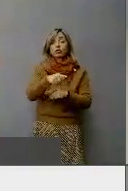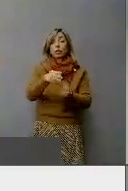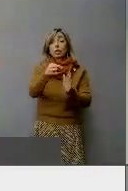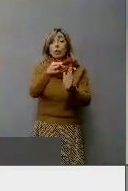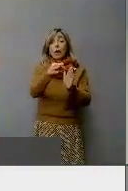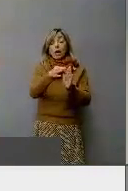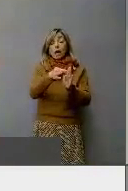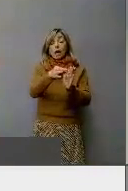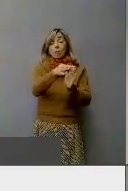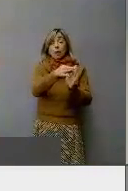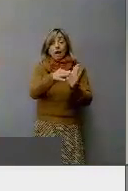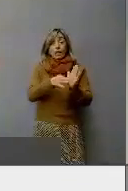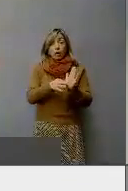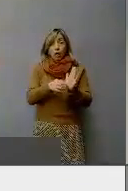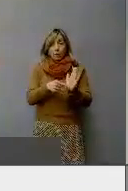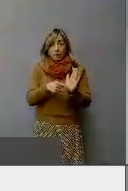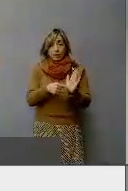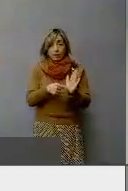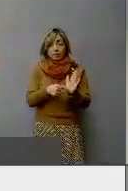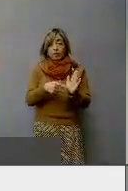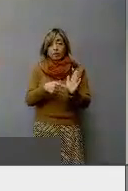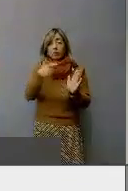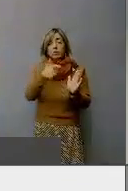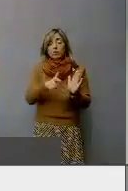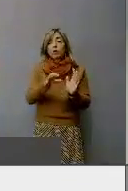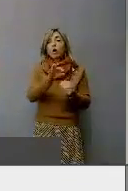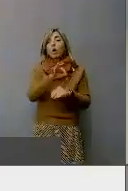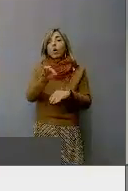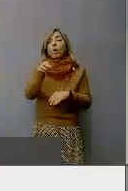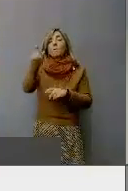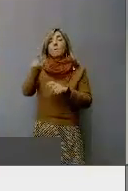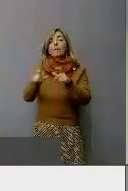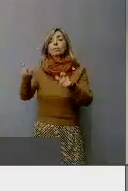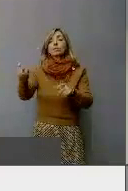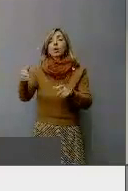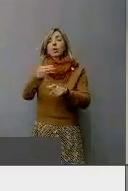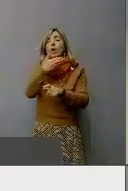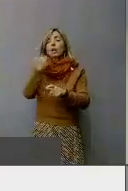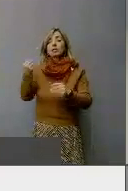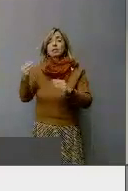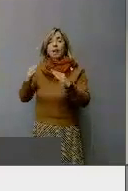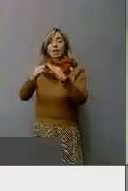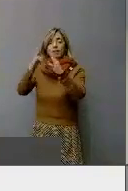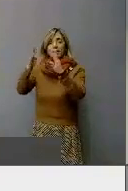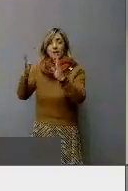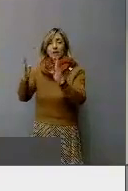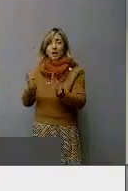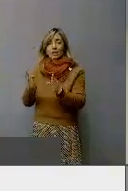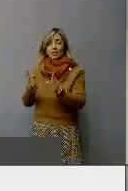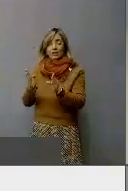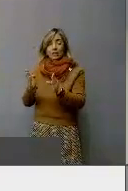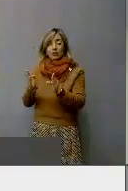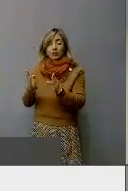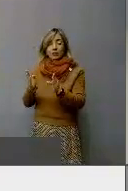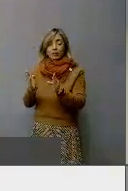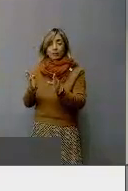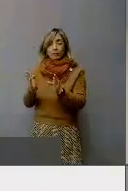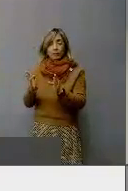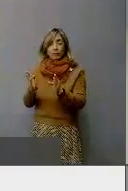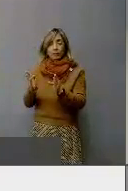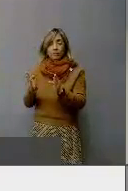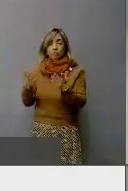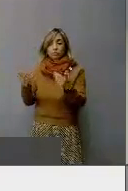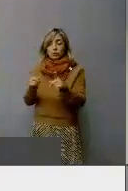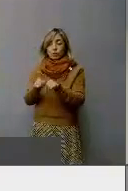regolamento di questo tipo perché o alle persone senza fissa dimora all'interno dei progetti importanti quindi come oggi a una persona